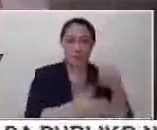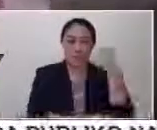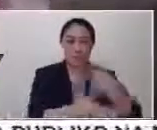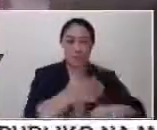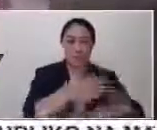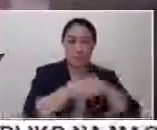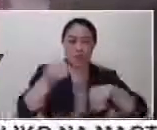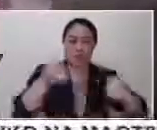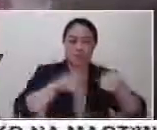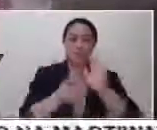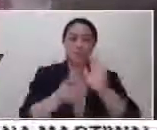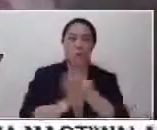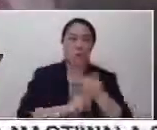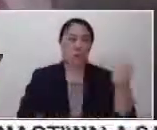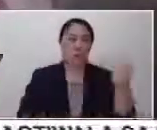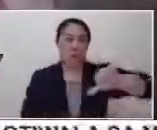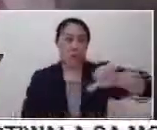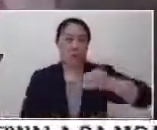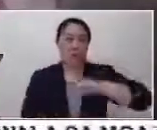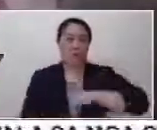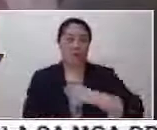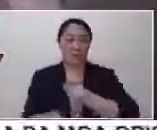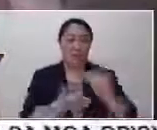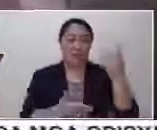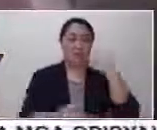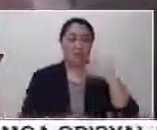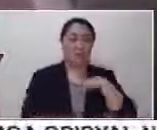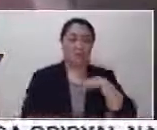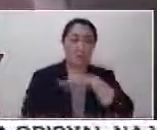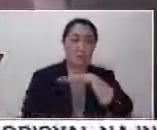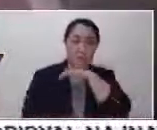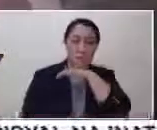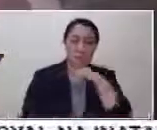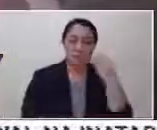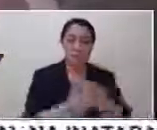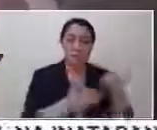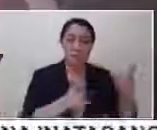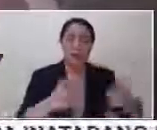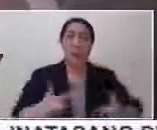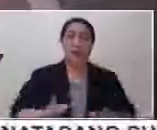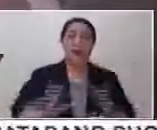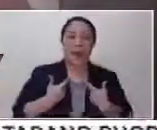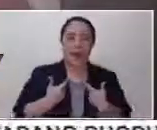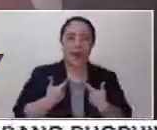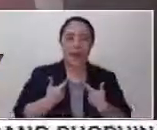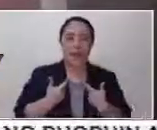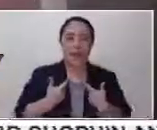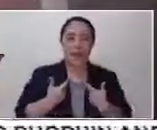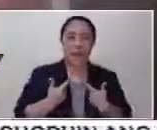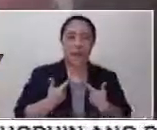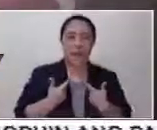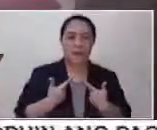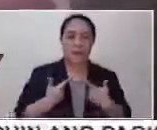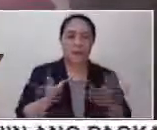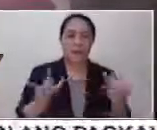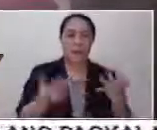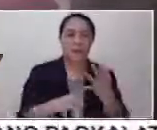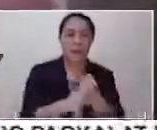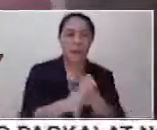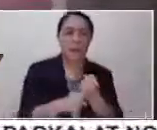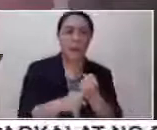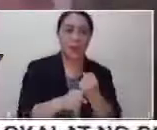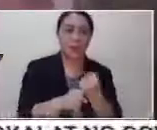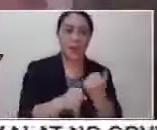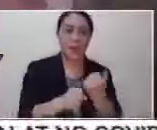hindi naman namin makakatay ng sabay. Maabot din ng 3 days, 4 days, 5 days pa nga eh. So, hirap din